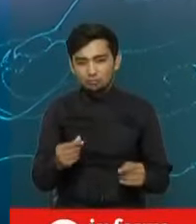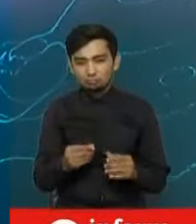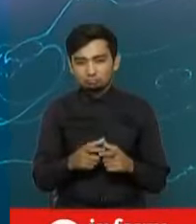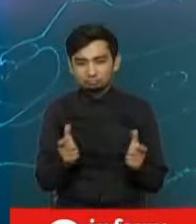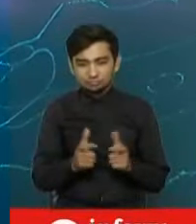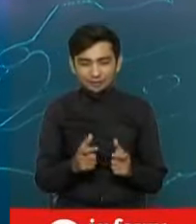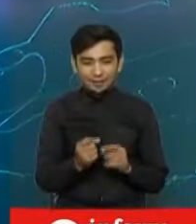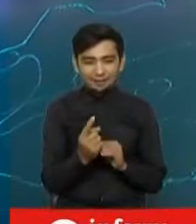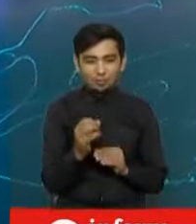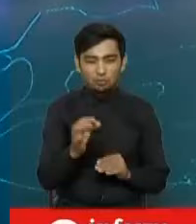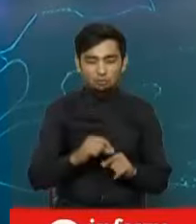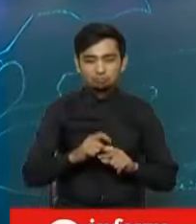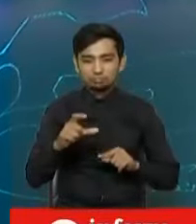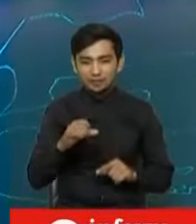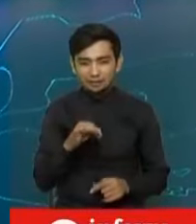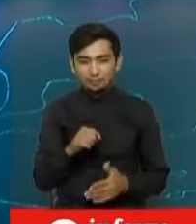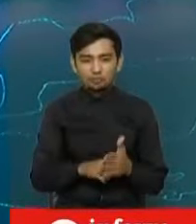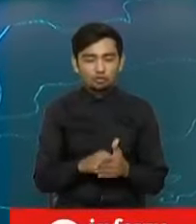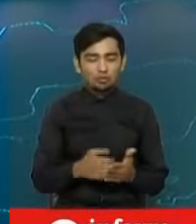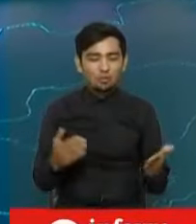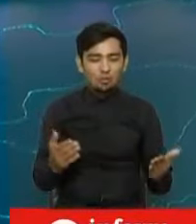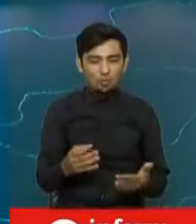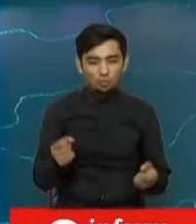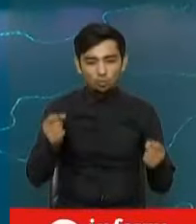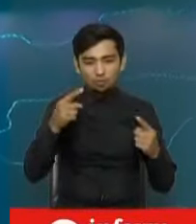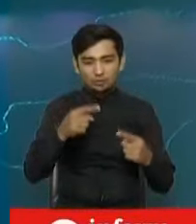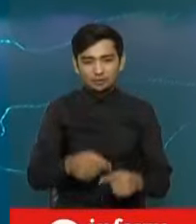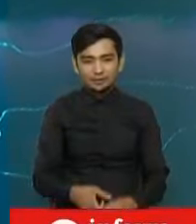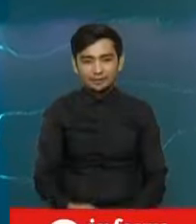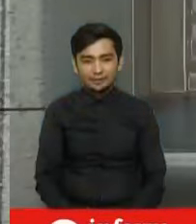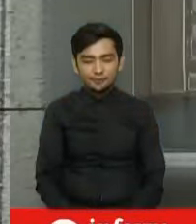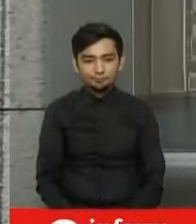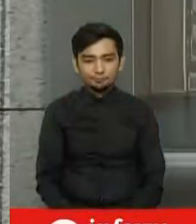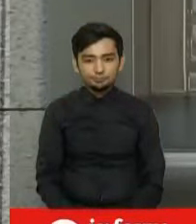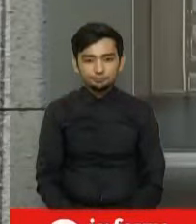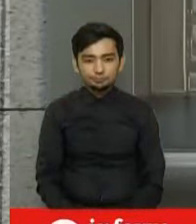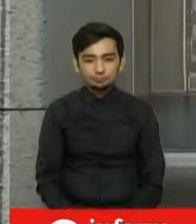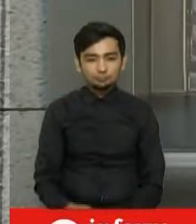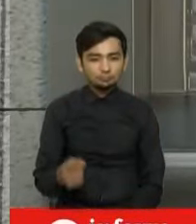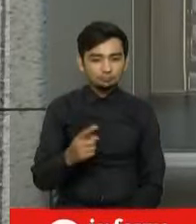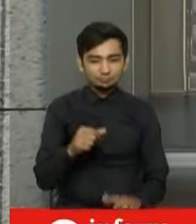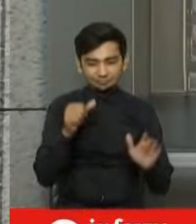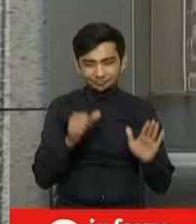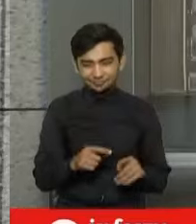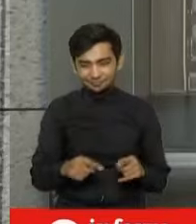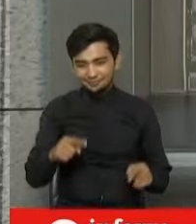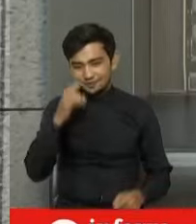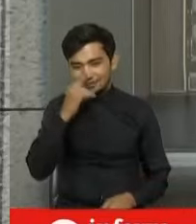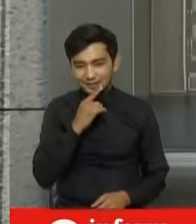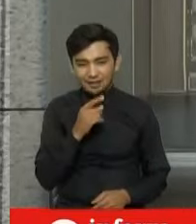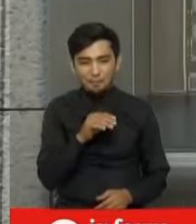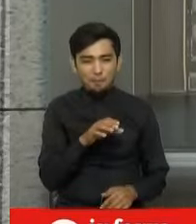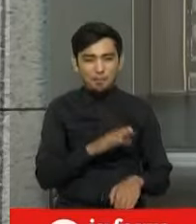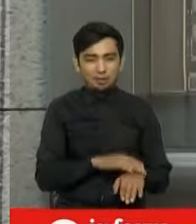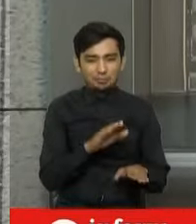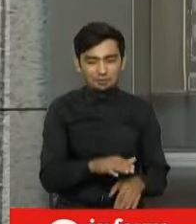вырос на 11%. В чем причина, узнавал Ануар Мангельзинов. За первое полугодие казахстанцы изъяли из